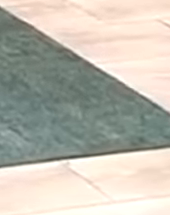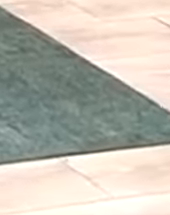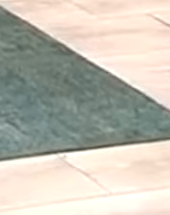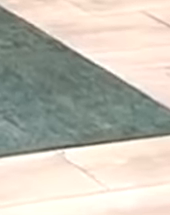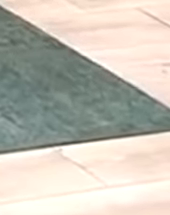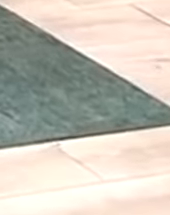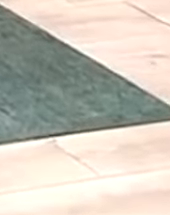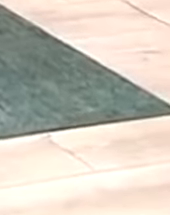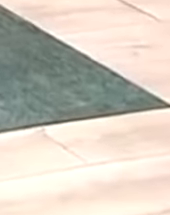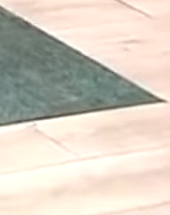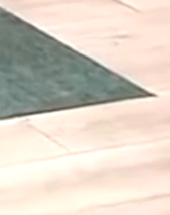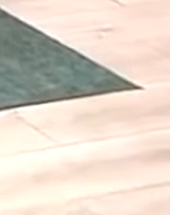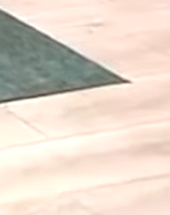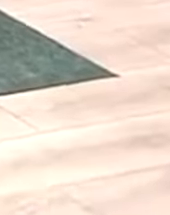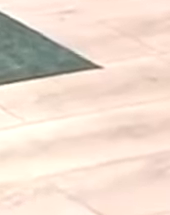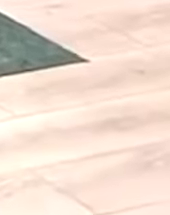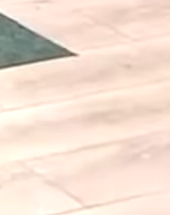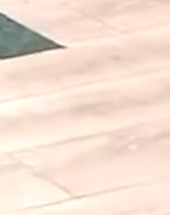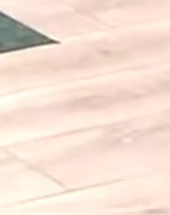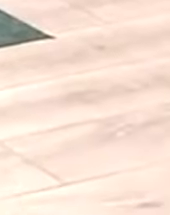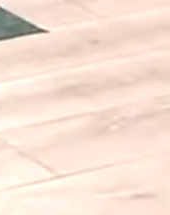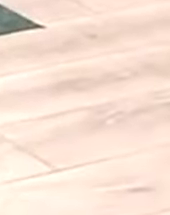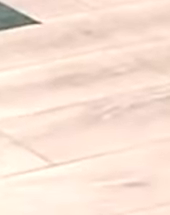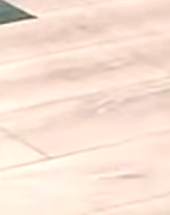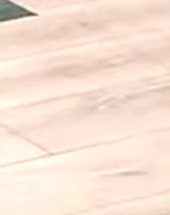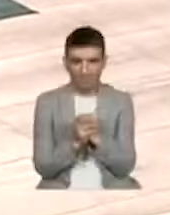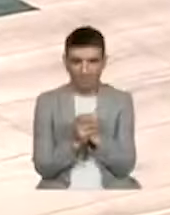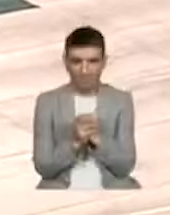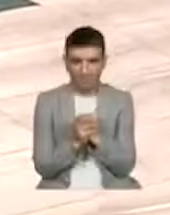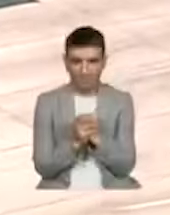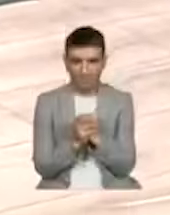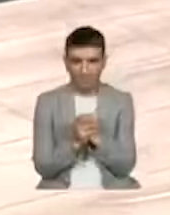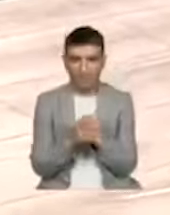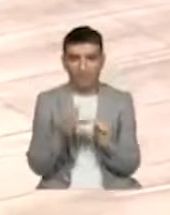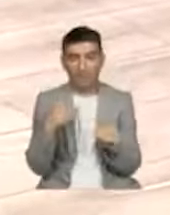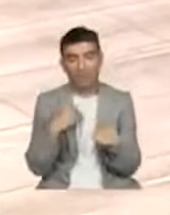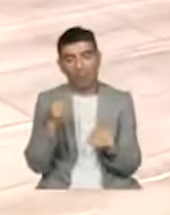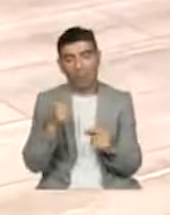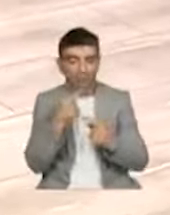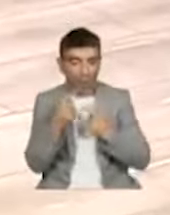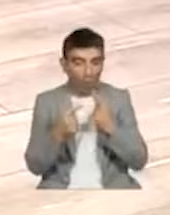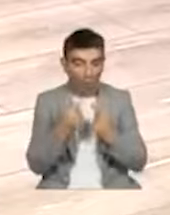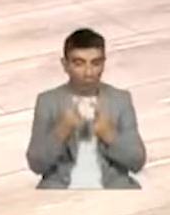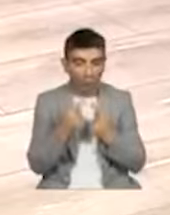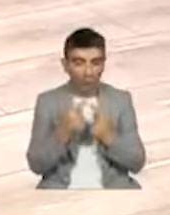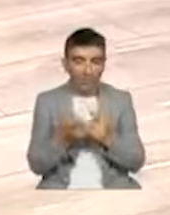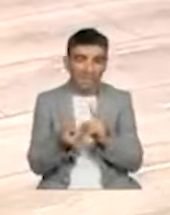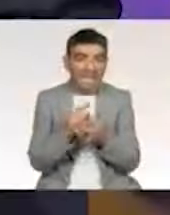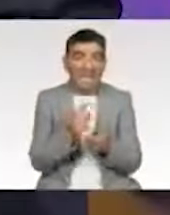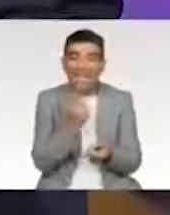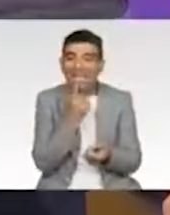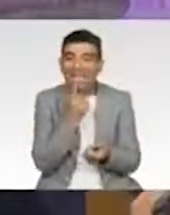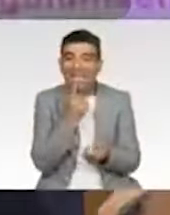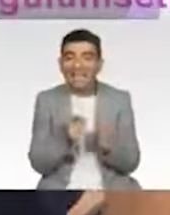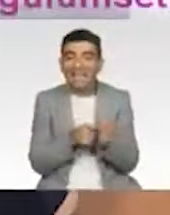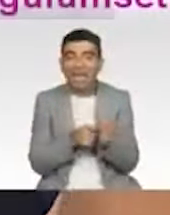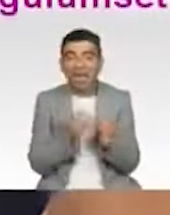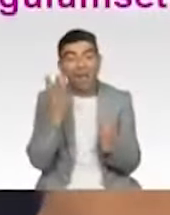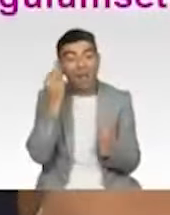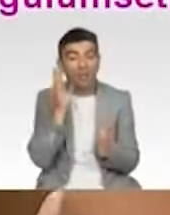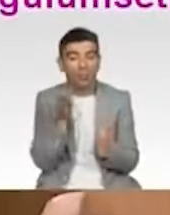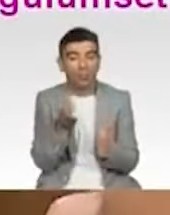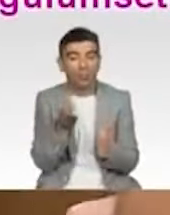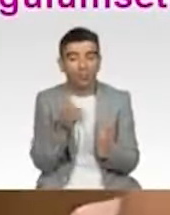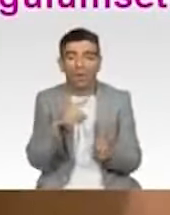dillerde İngilizce ve Hausa mesela bizde de orada konuşuluyor. Diğer dilleri anlamıyorum. Afrika'da kaç dil